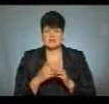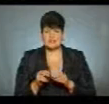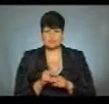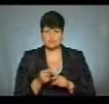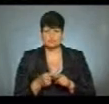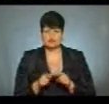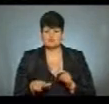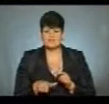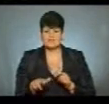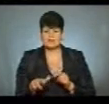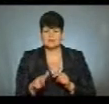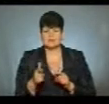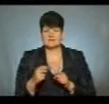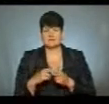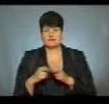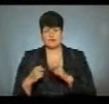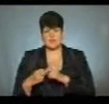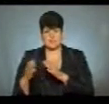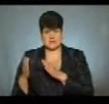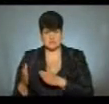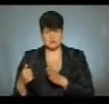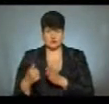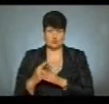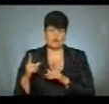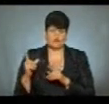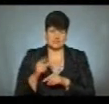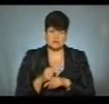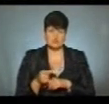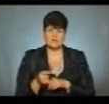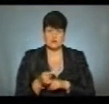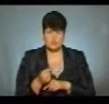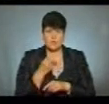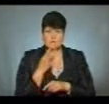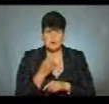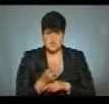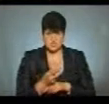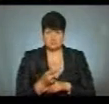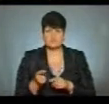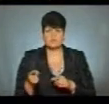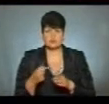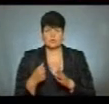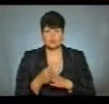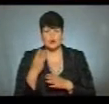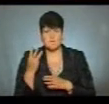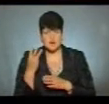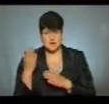всю ділянку від границі Франківської до в'їзду в місто Тернопіль. Адже ви самі бачите, що від Тернополя до